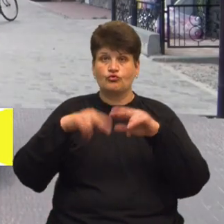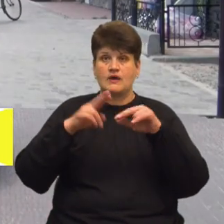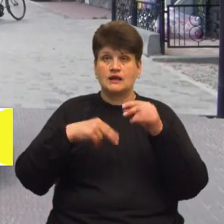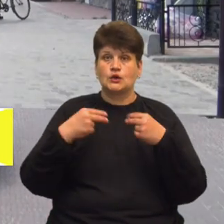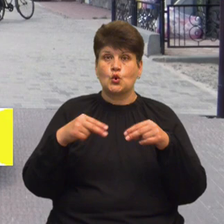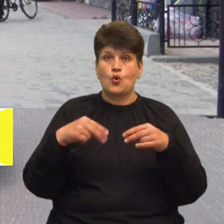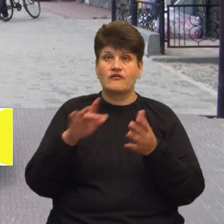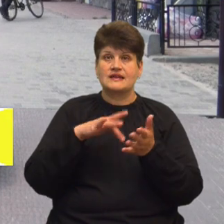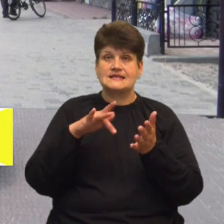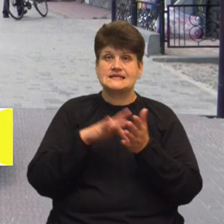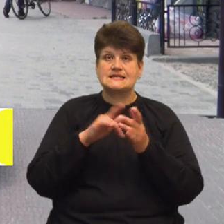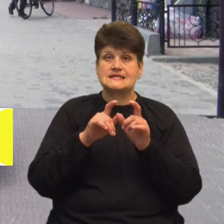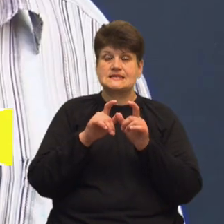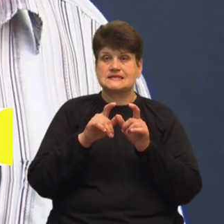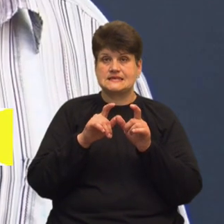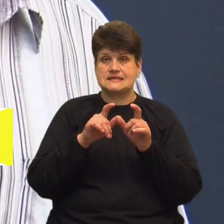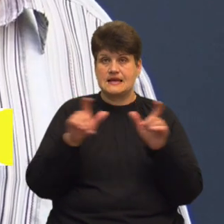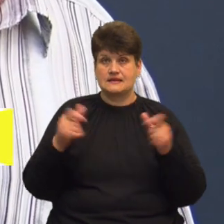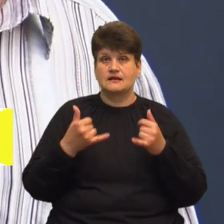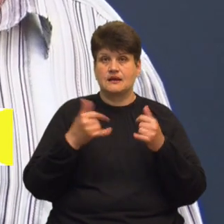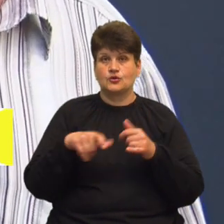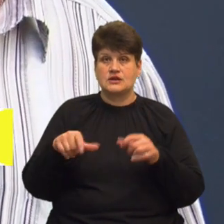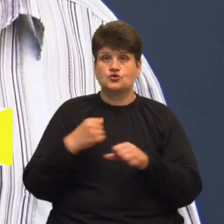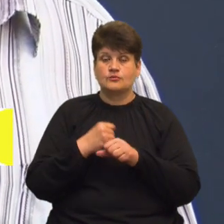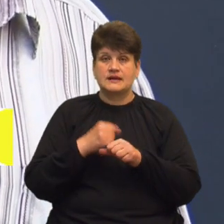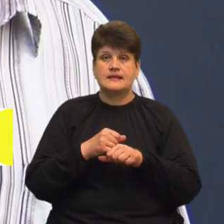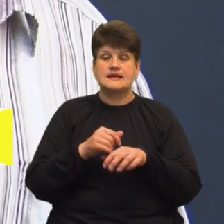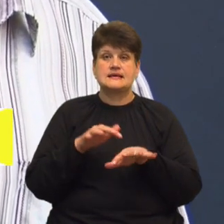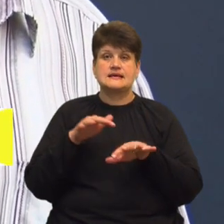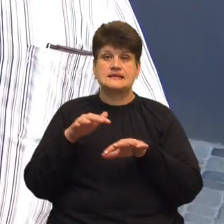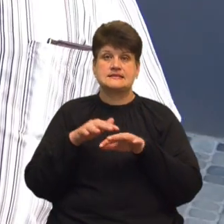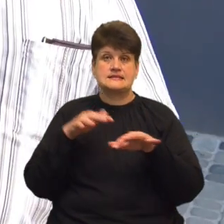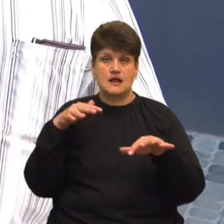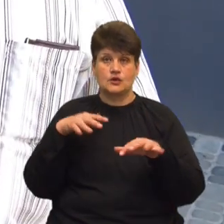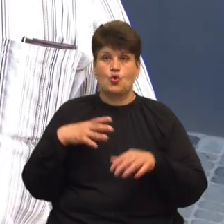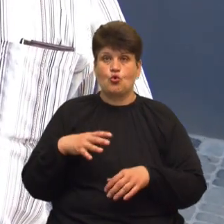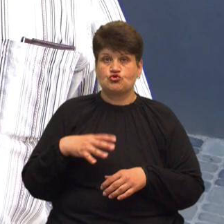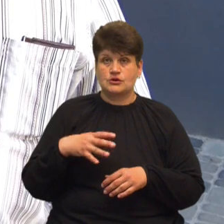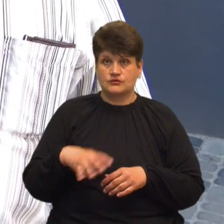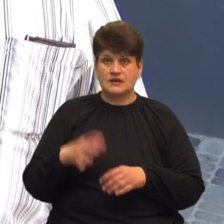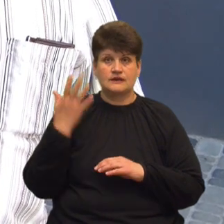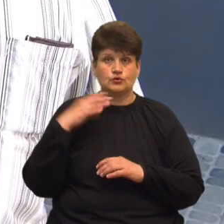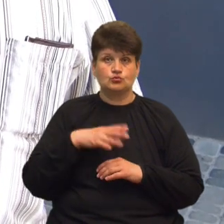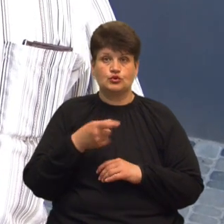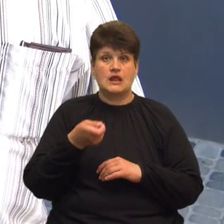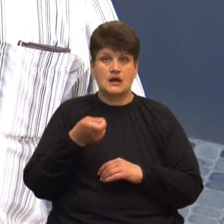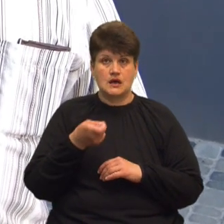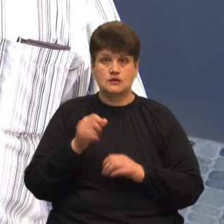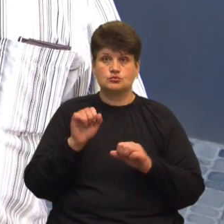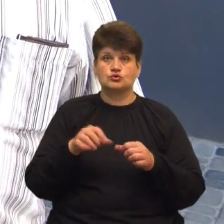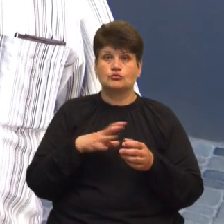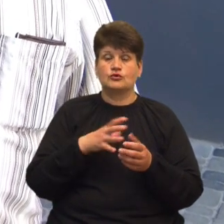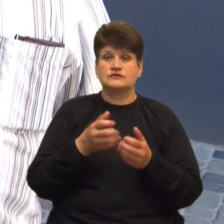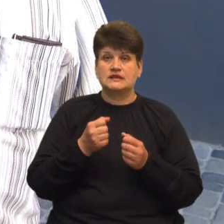але для пасажирів облаштували зал очікування. Чоловік сьогодні їде у відрядження. Колись була каса, можна було для відрядження взяти